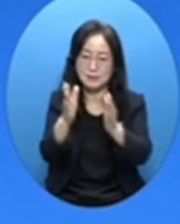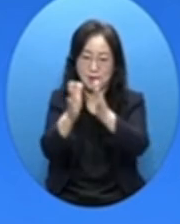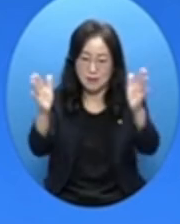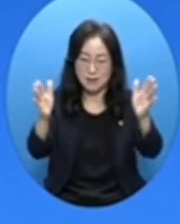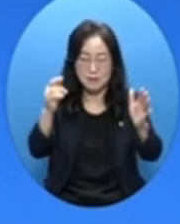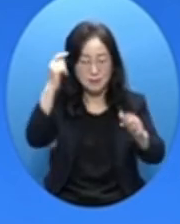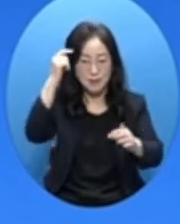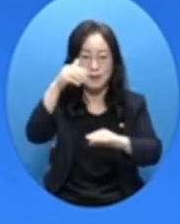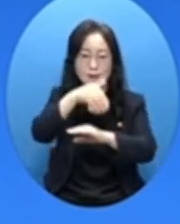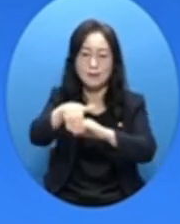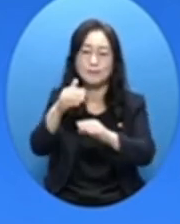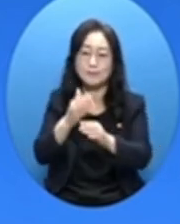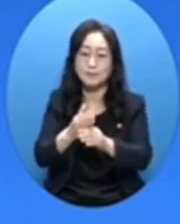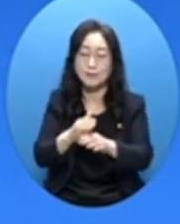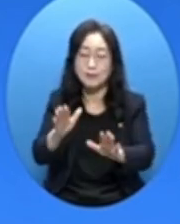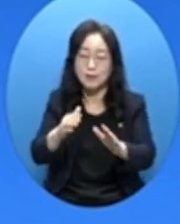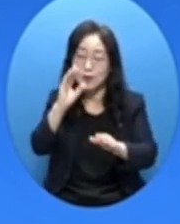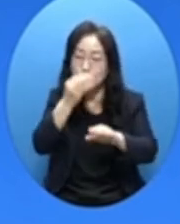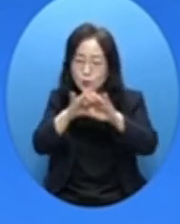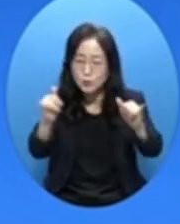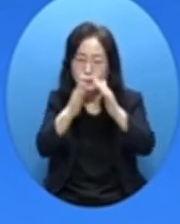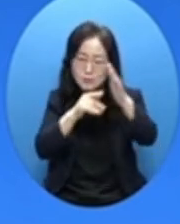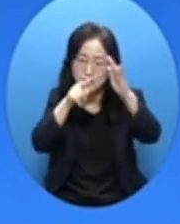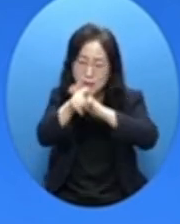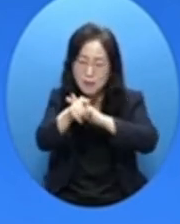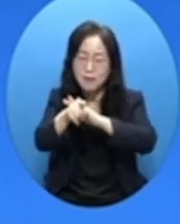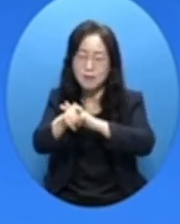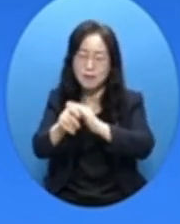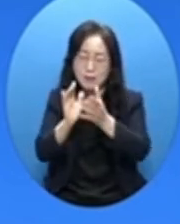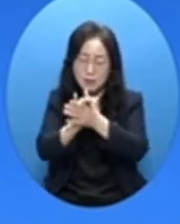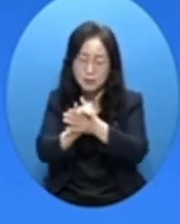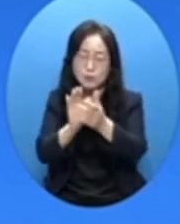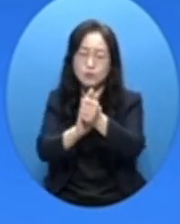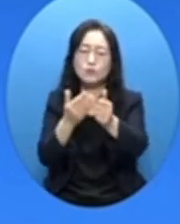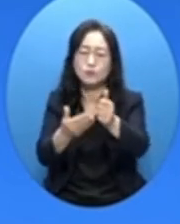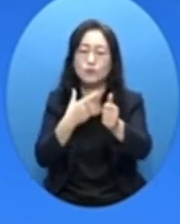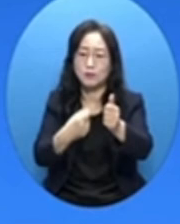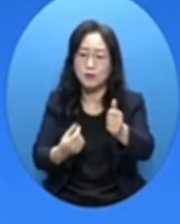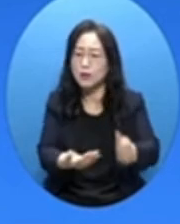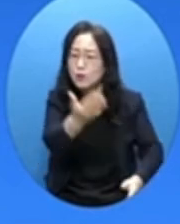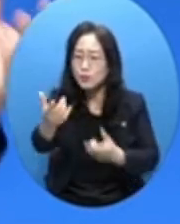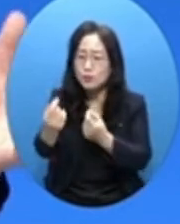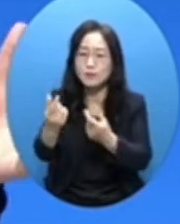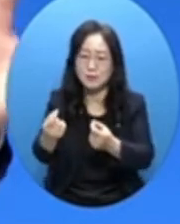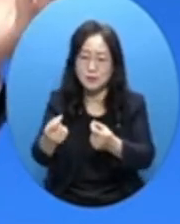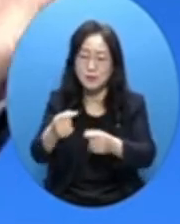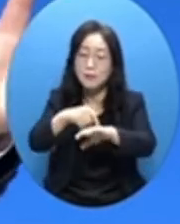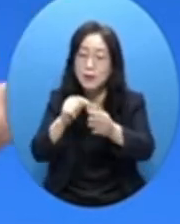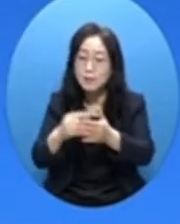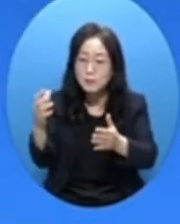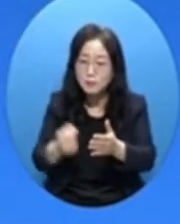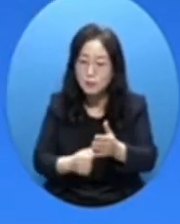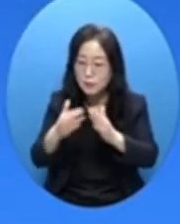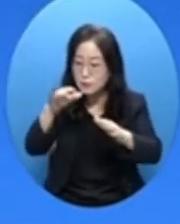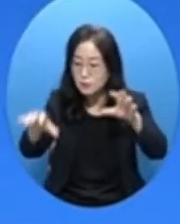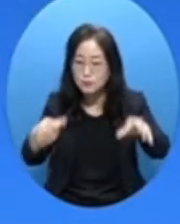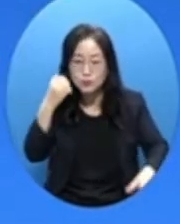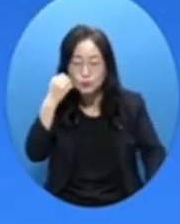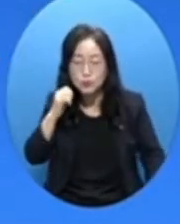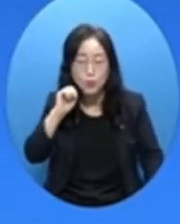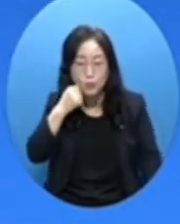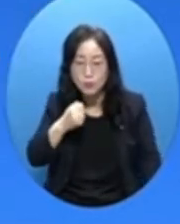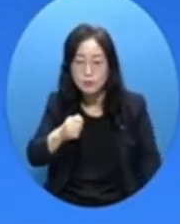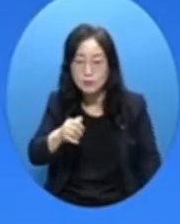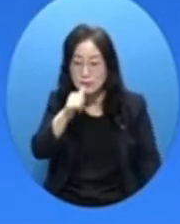가서 성도님 섬기기 원합니다. 여러분들 다 그 같은 마음으로 여러분 주위에 어렵게 있는 사람들을